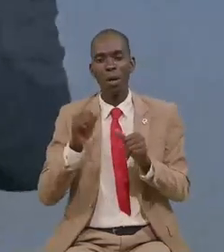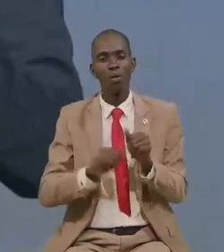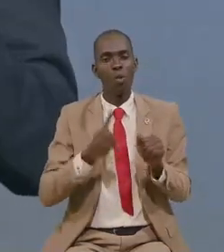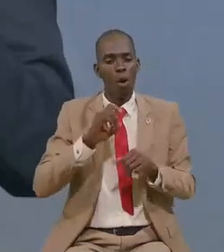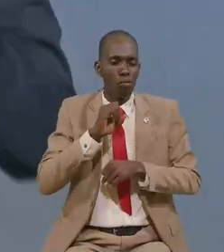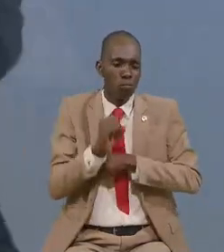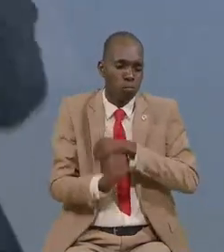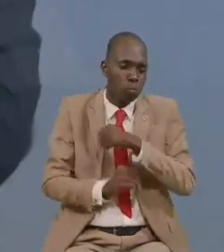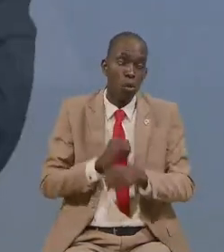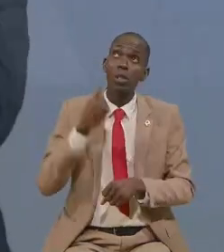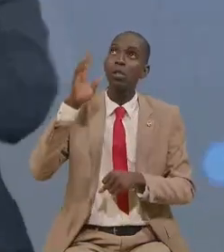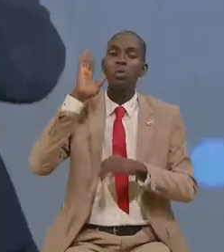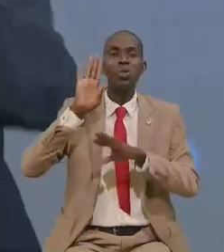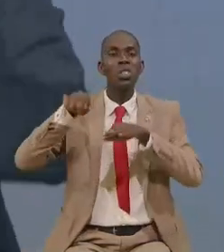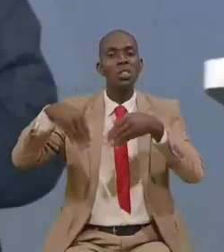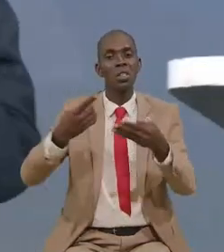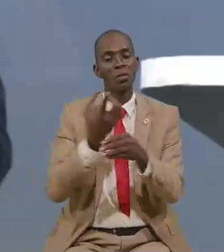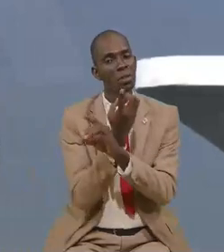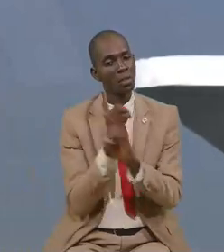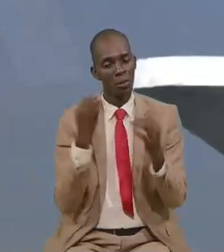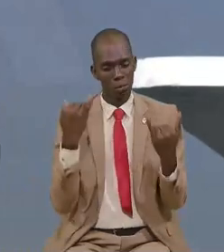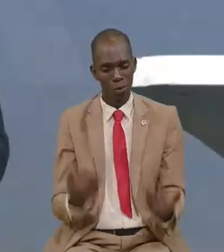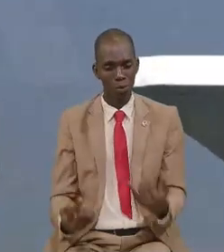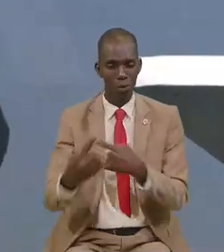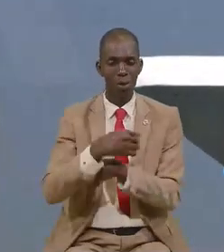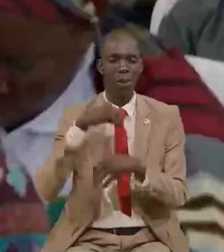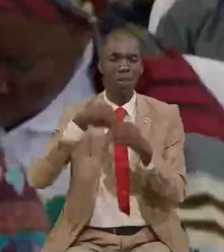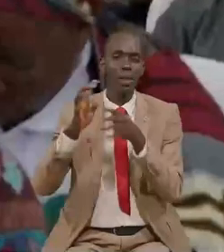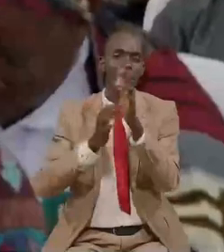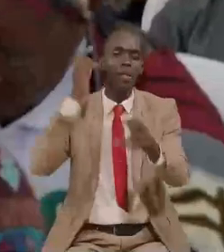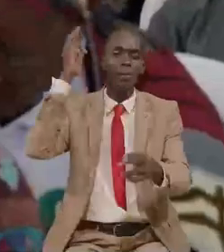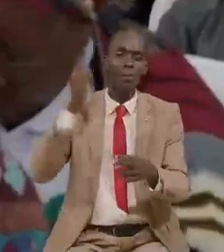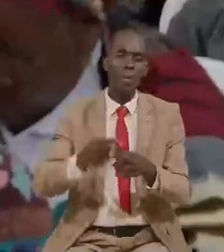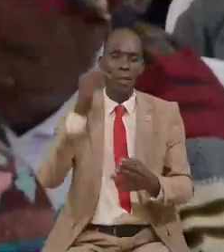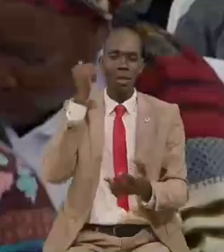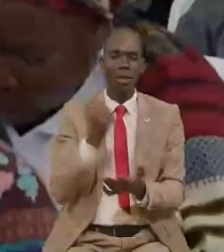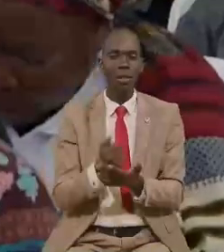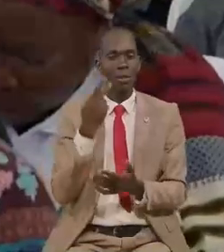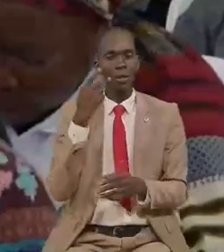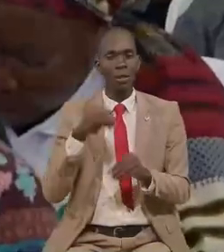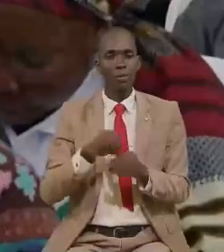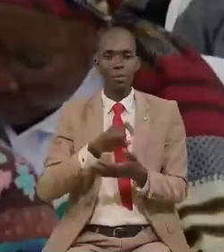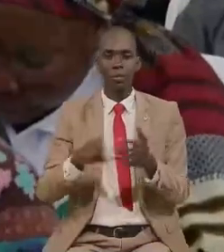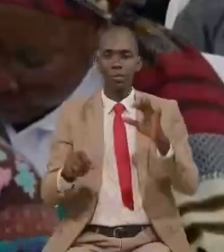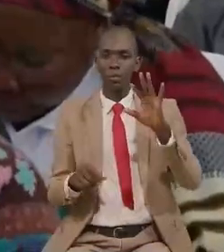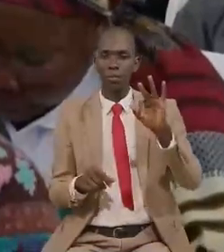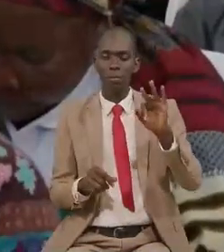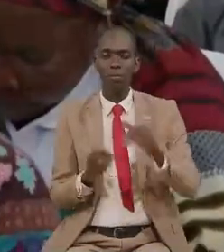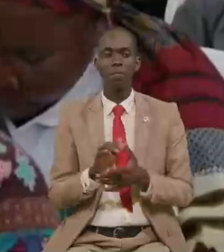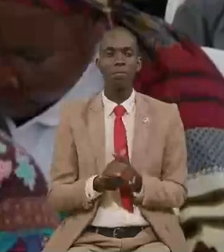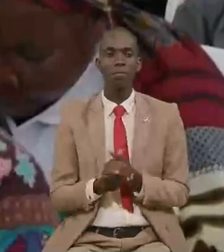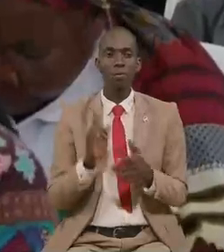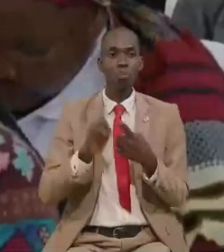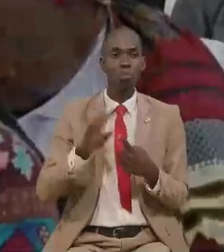souffrent, il donnera la délivrance aujourd'hui au nom de Jésus. Verset 19.